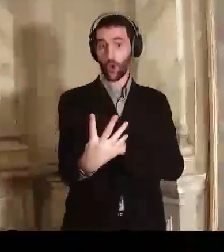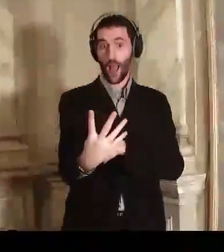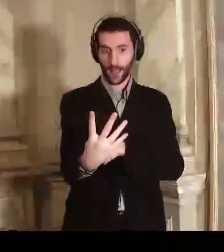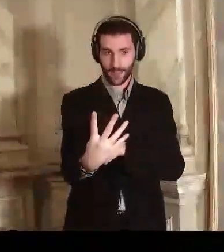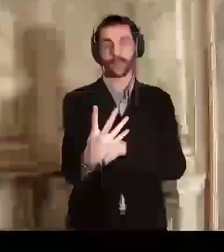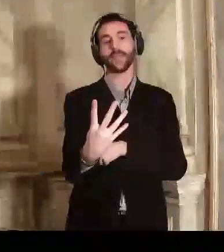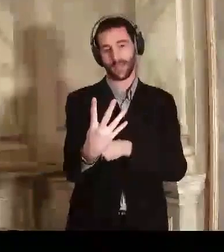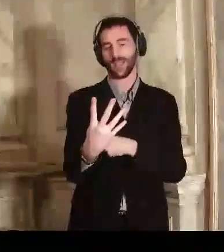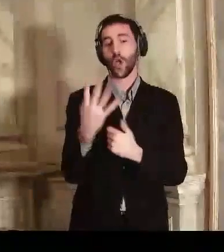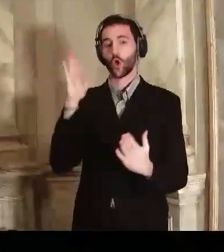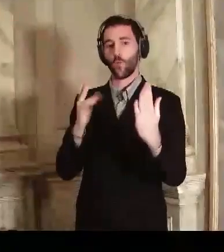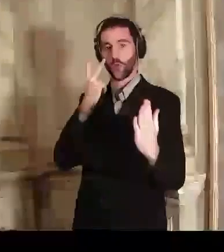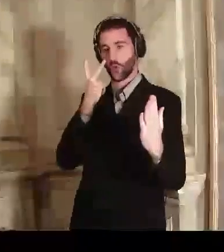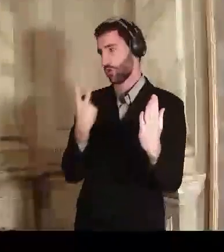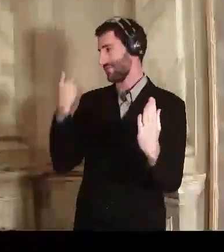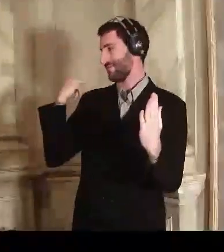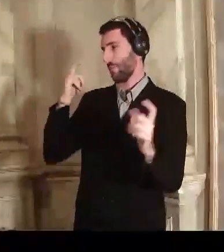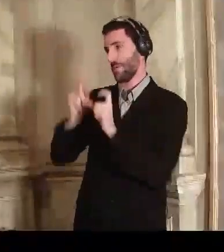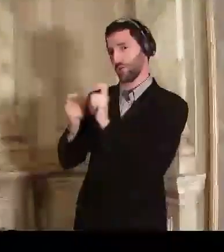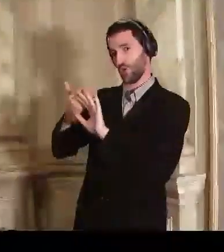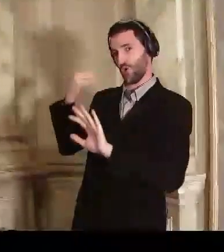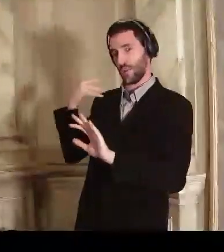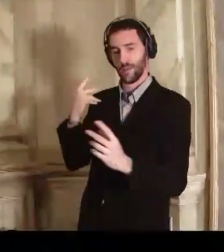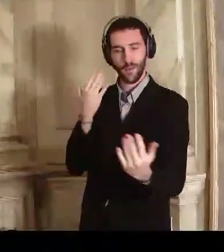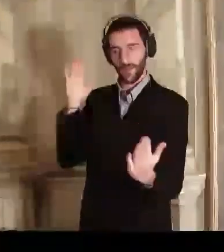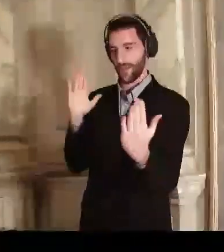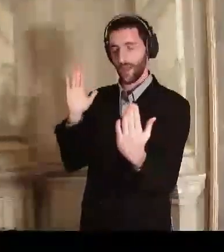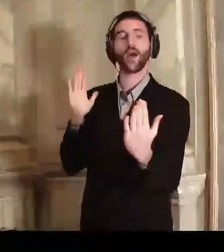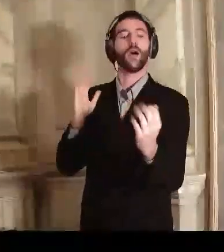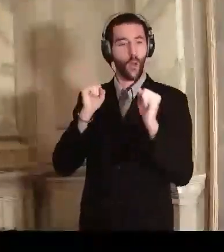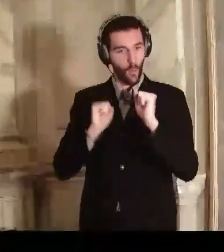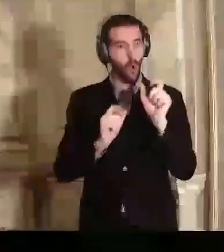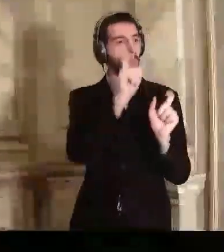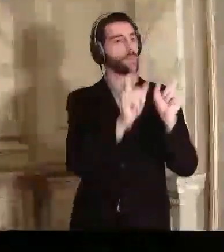guardando a chi li ha preceduti, creare una mappa di quello che è successo